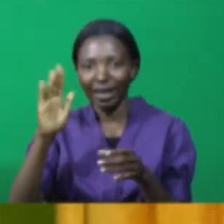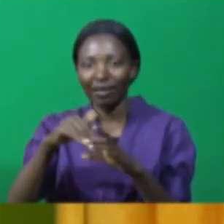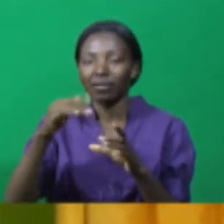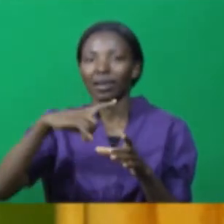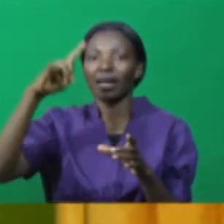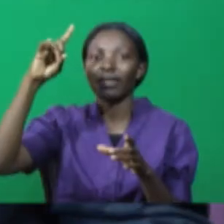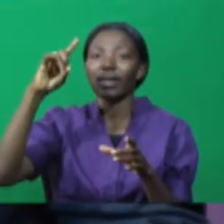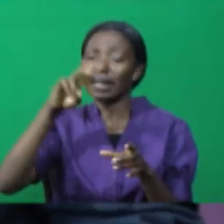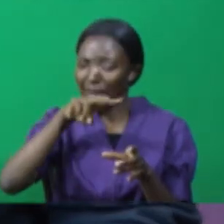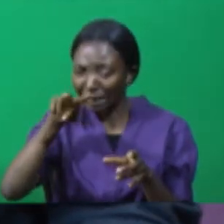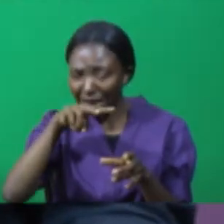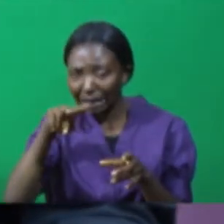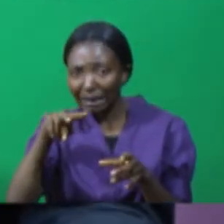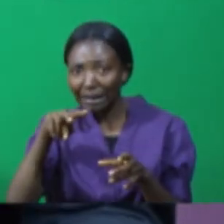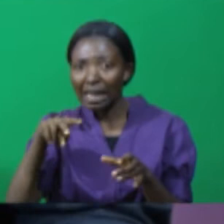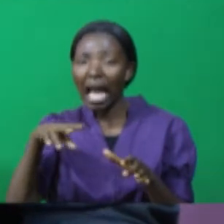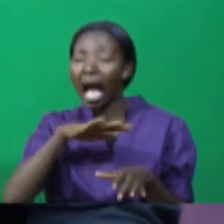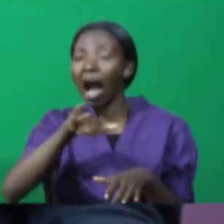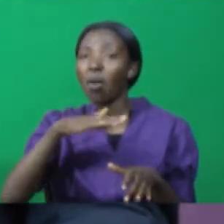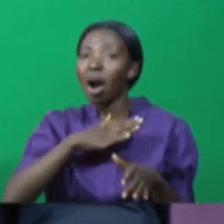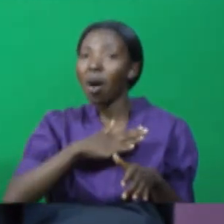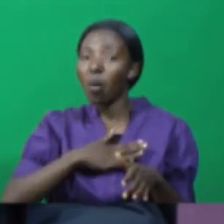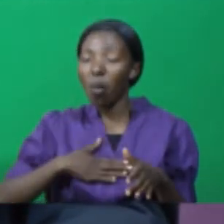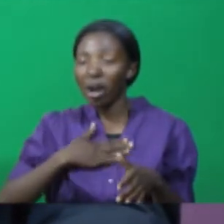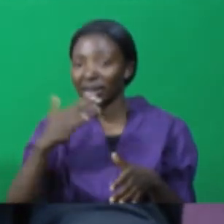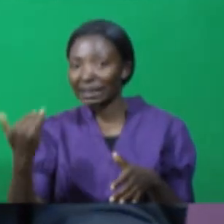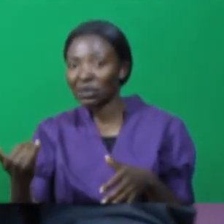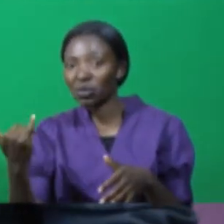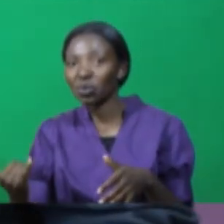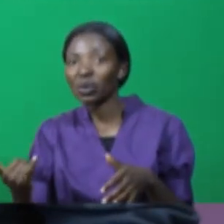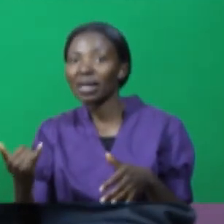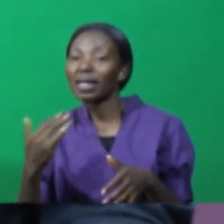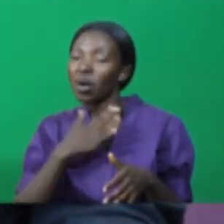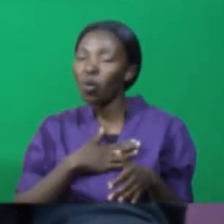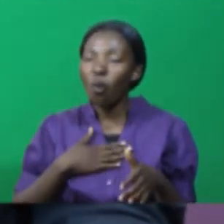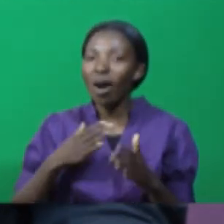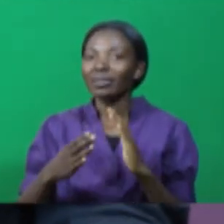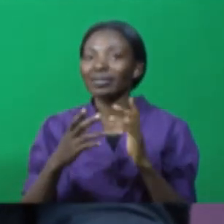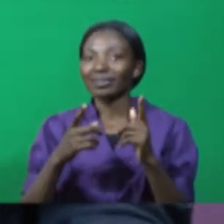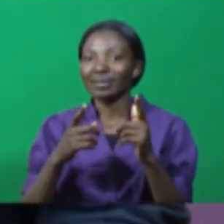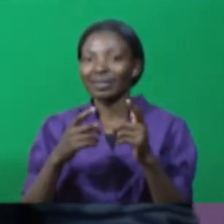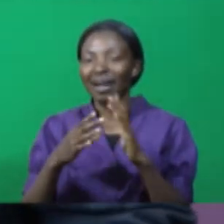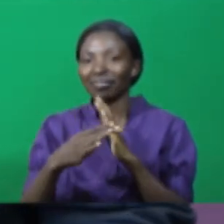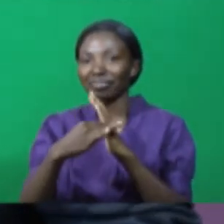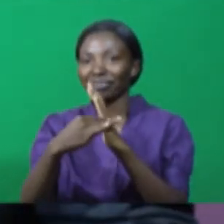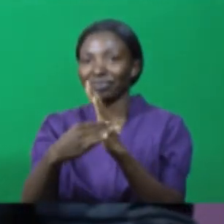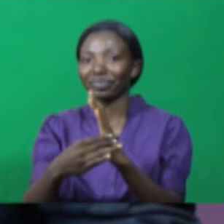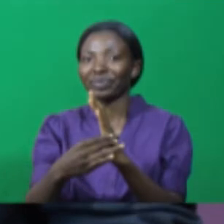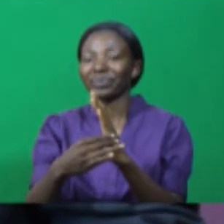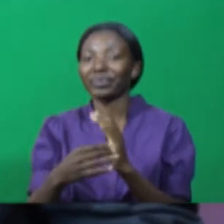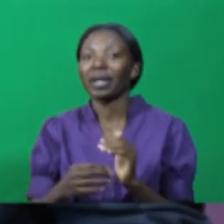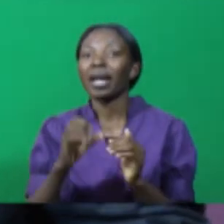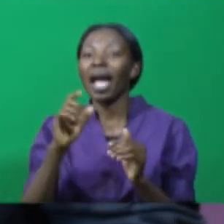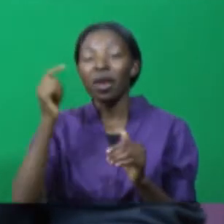kudhara. Anocherechedzawo here zvidiso zvevechidiki. All right. Kuti pane pavanodoo guidance. Mm-hmm. I know yemabasa